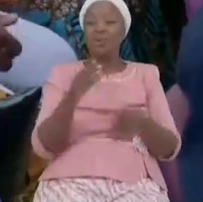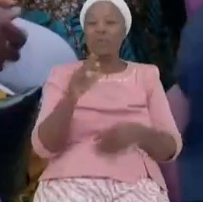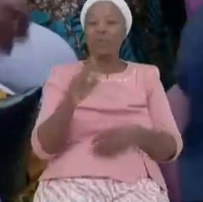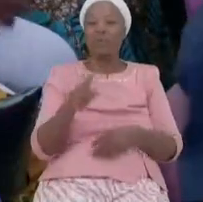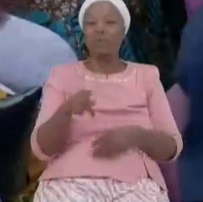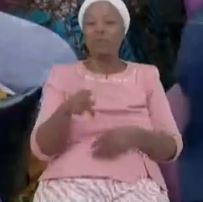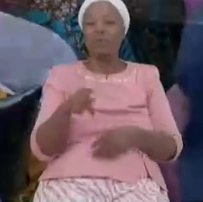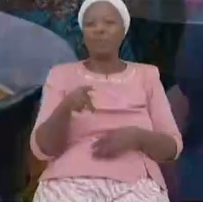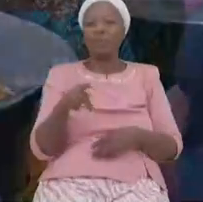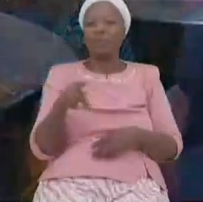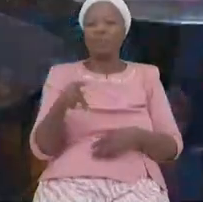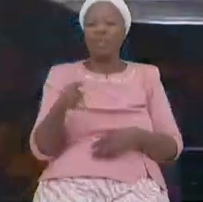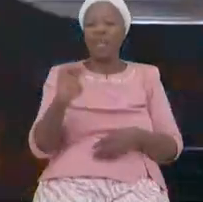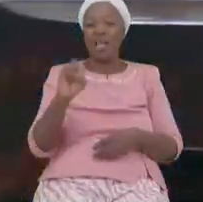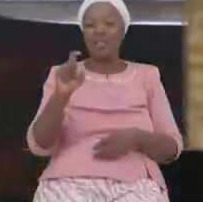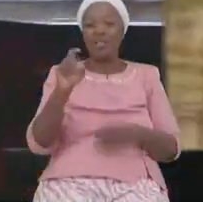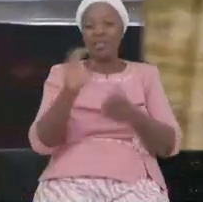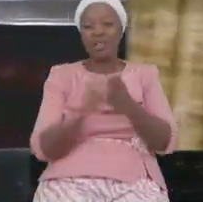Voyons Exode 15,